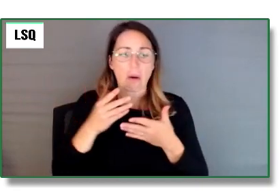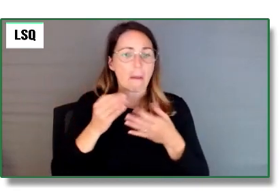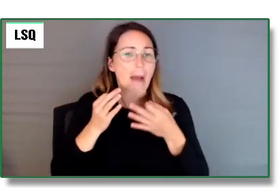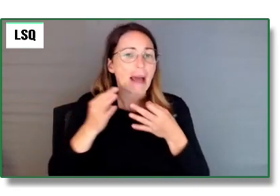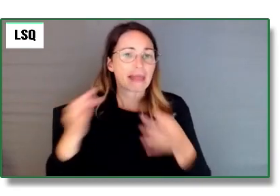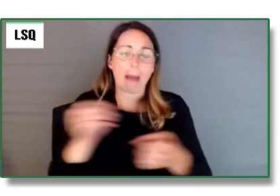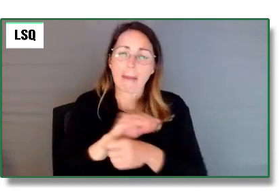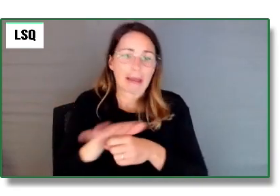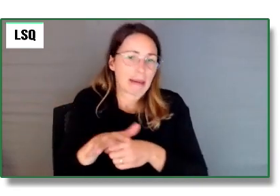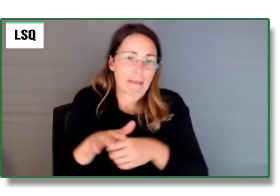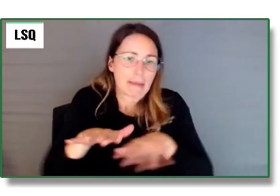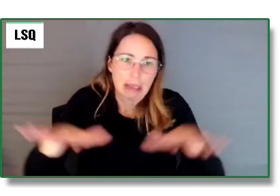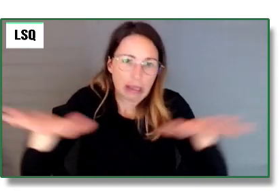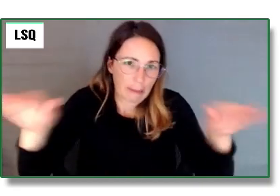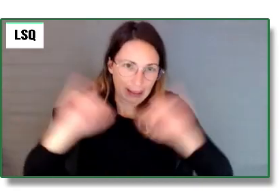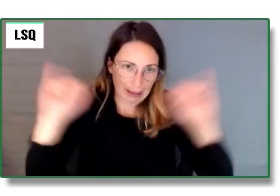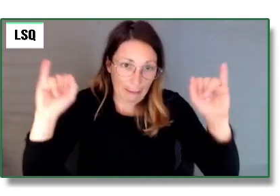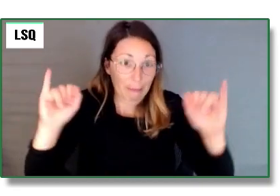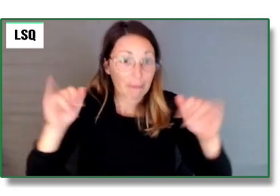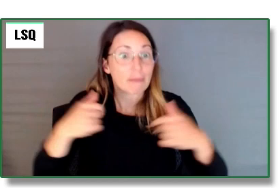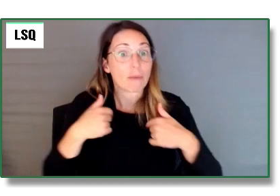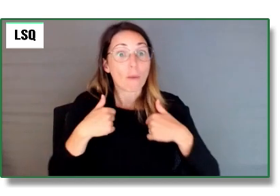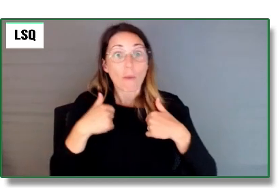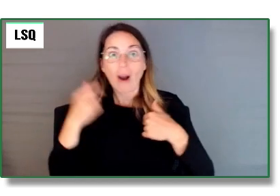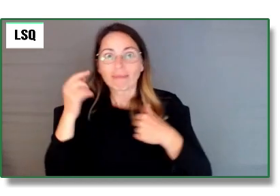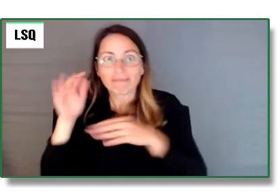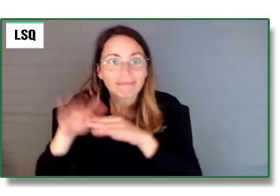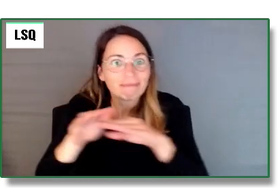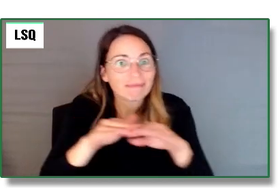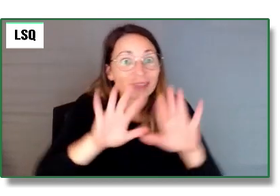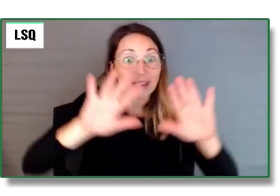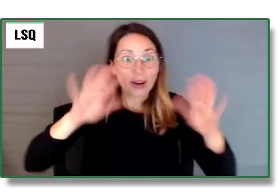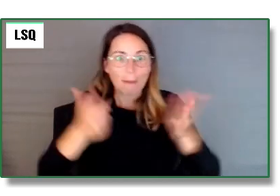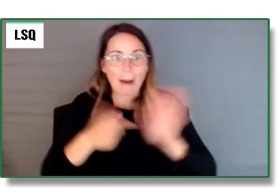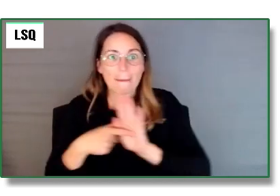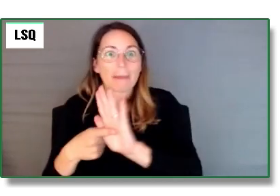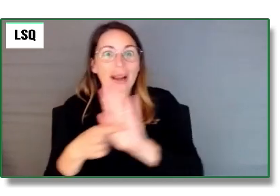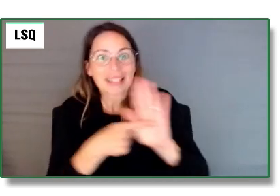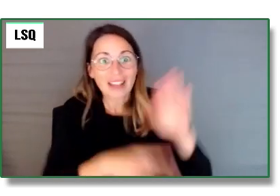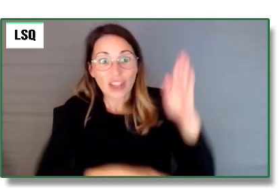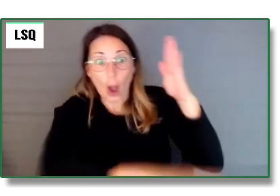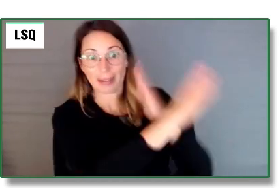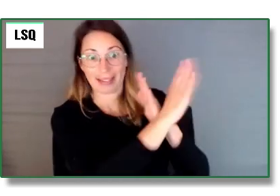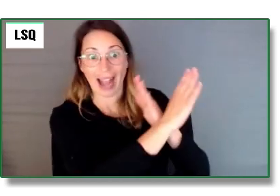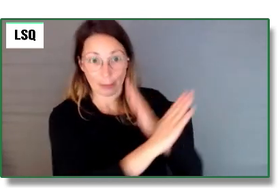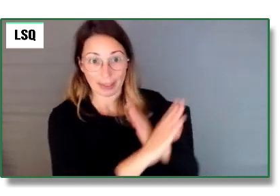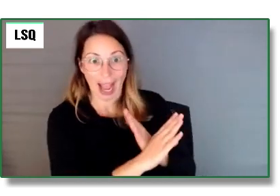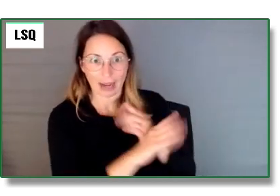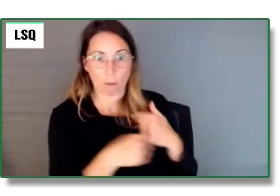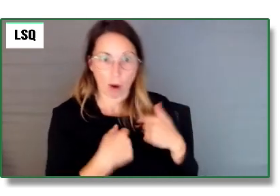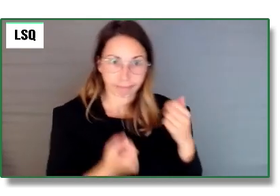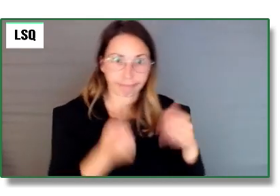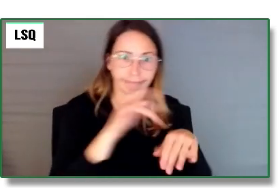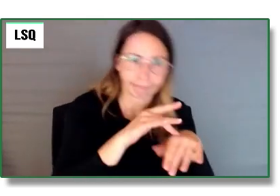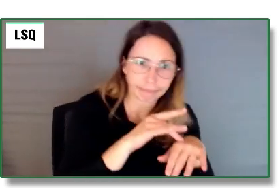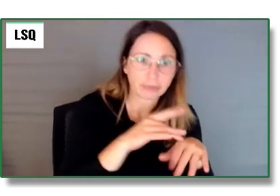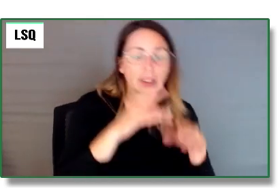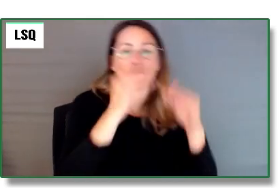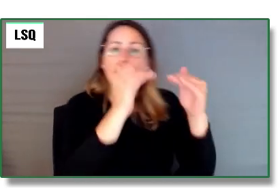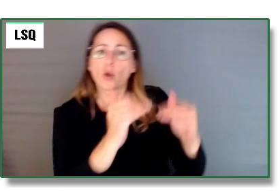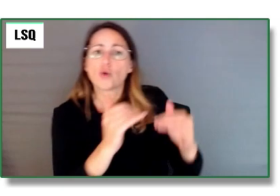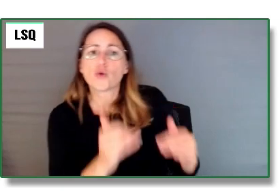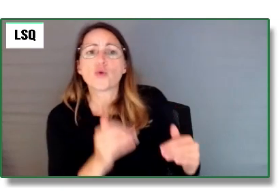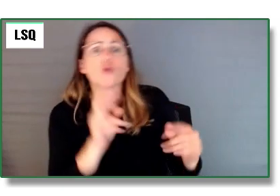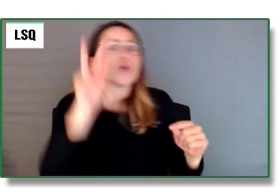j'ai monté cette histoire. J'ai présenté les obstacles que je rencontre en lisant le menu, j'ai décrit les problèmes fonctionnels et en plus,